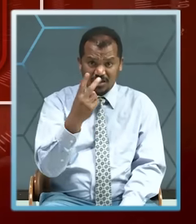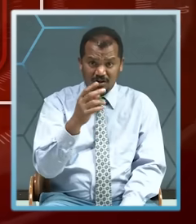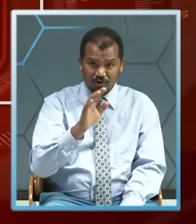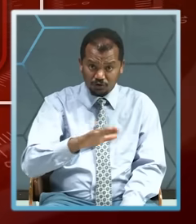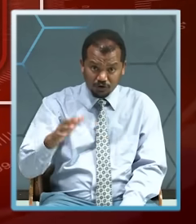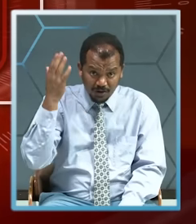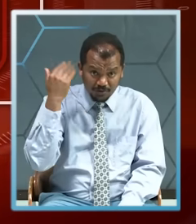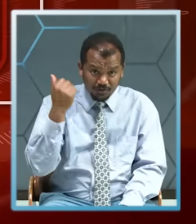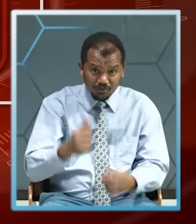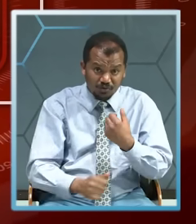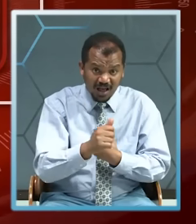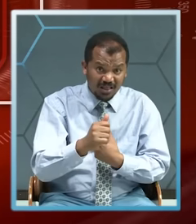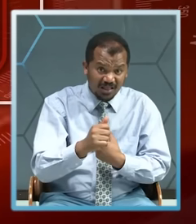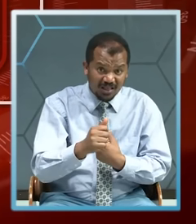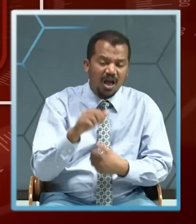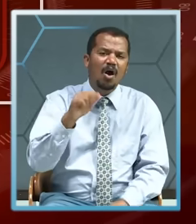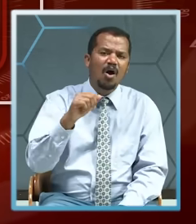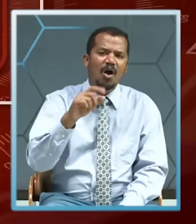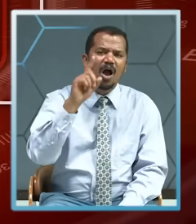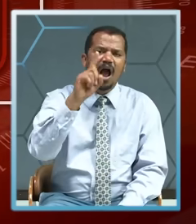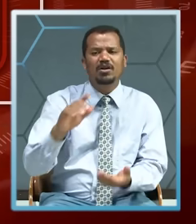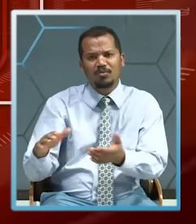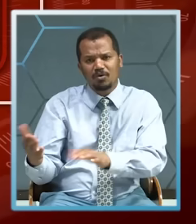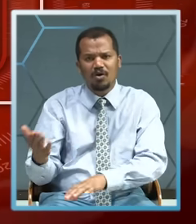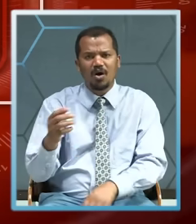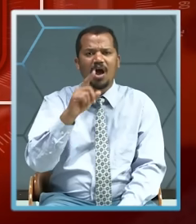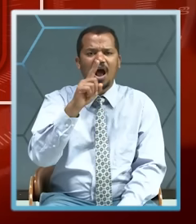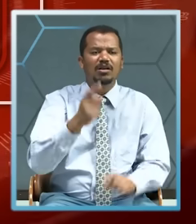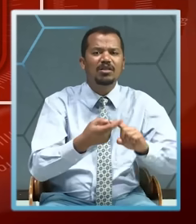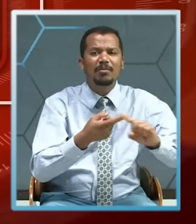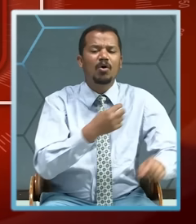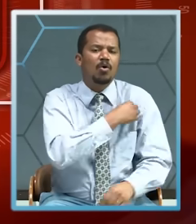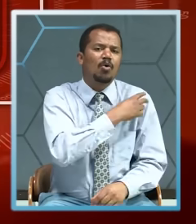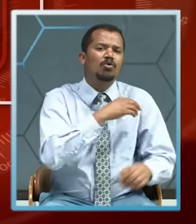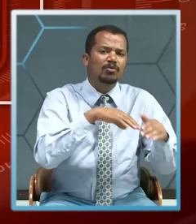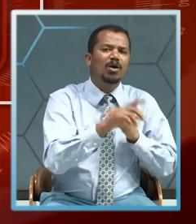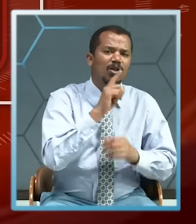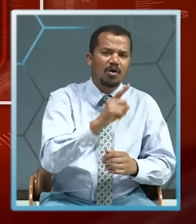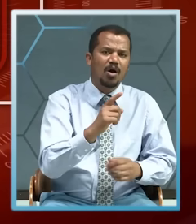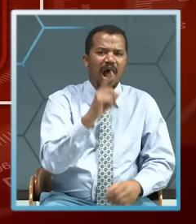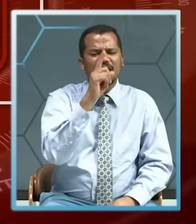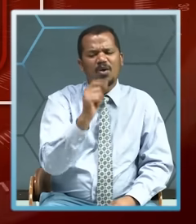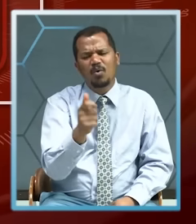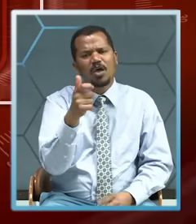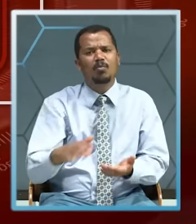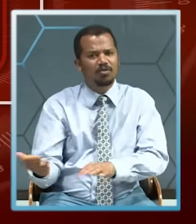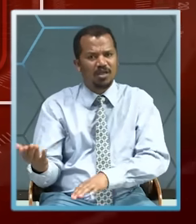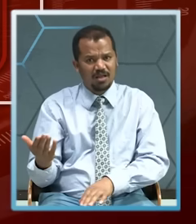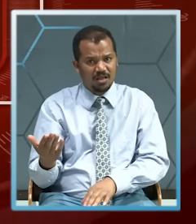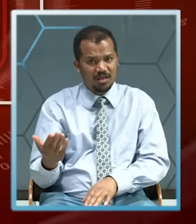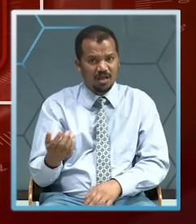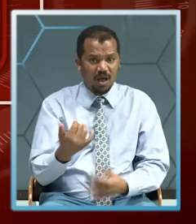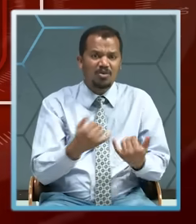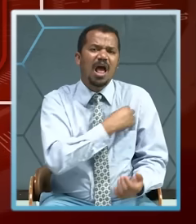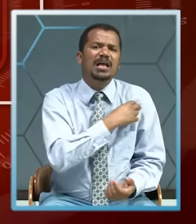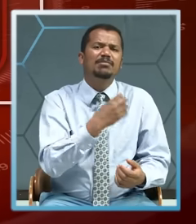ሁለት ልጆች ሆኖ ነበር ጉዳት ያደረሱት? አዎ፣ አንደኛው ሞተ፣ አንደኛው ተመቶ ነው ሐኪም ቤት ነው። አንደኛው ወዲያው ነው